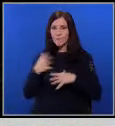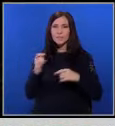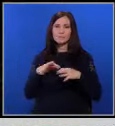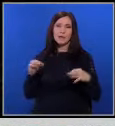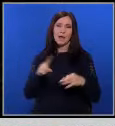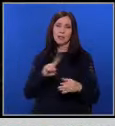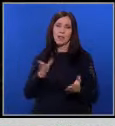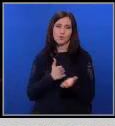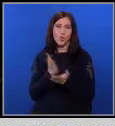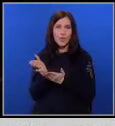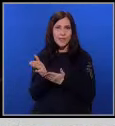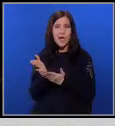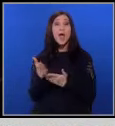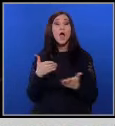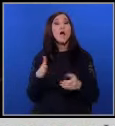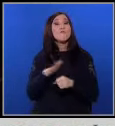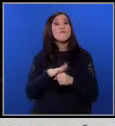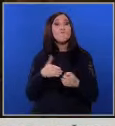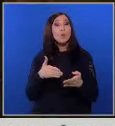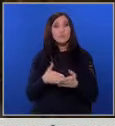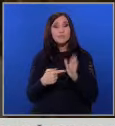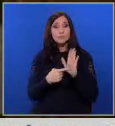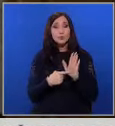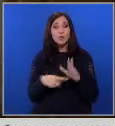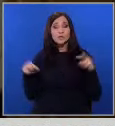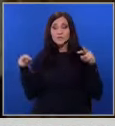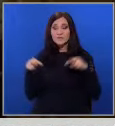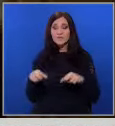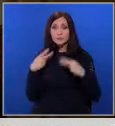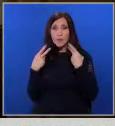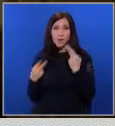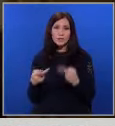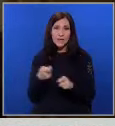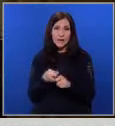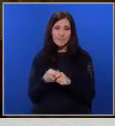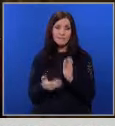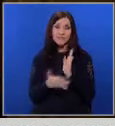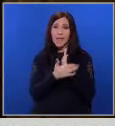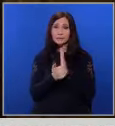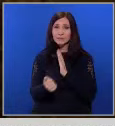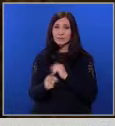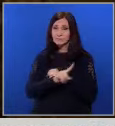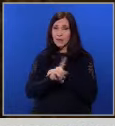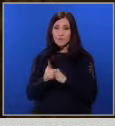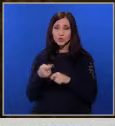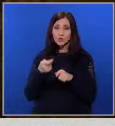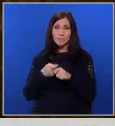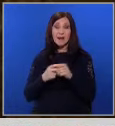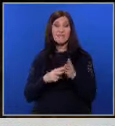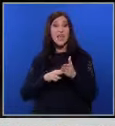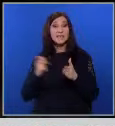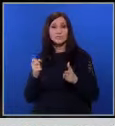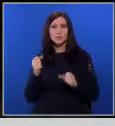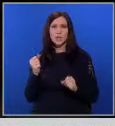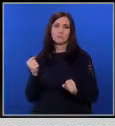за неотклонение. В мотивите се посочва, че от свидетелските показания и направените експертизи не може да се направи извод за